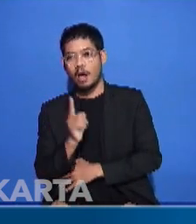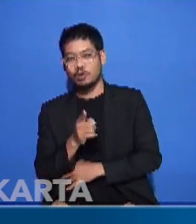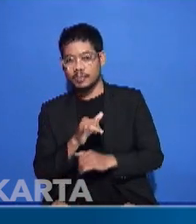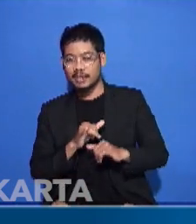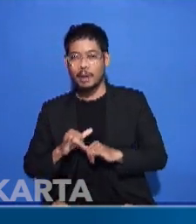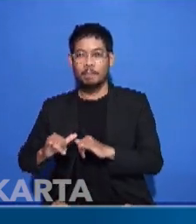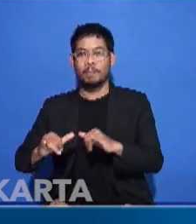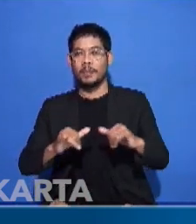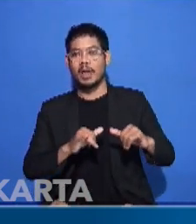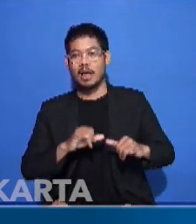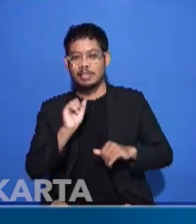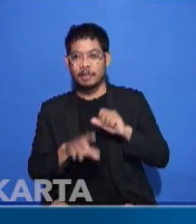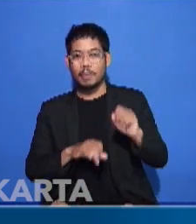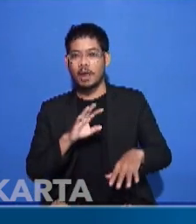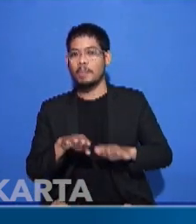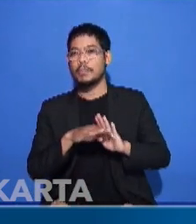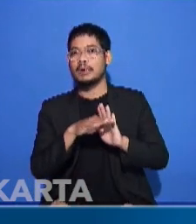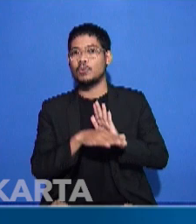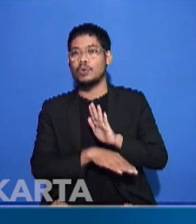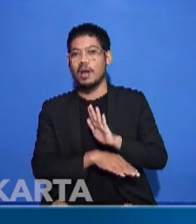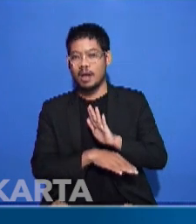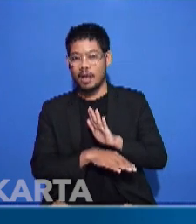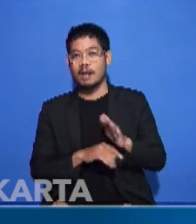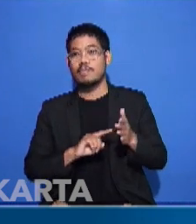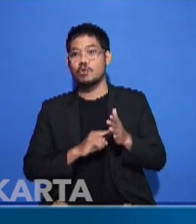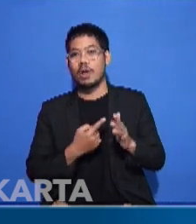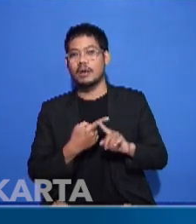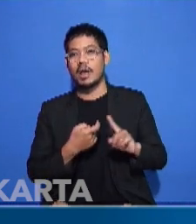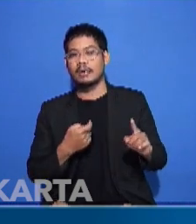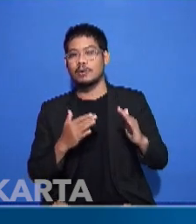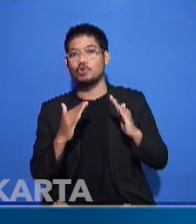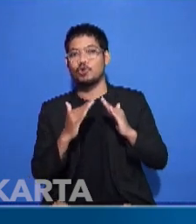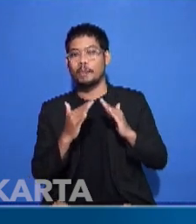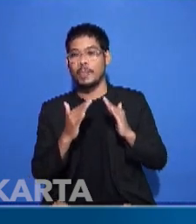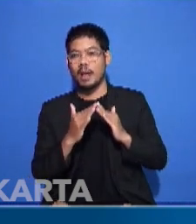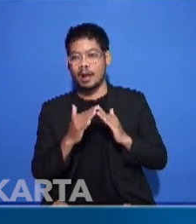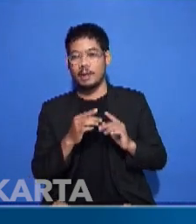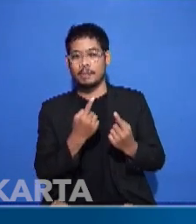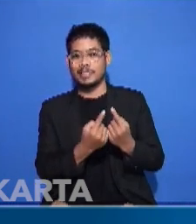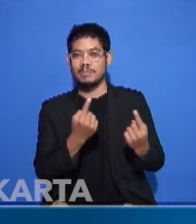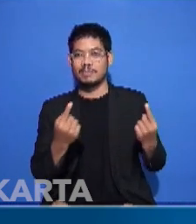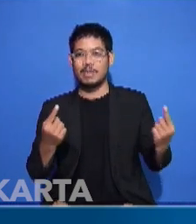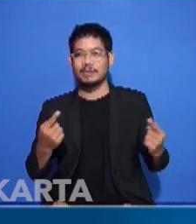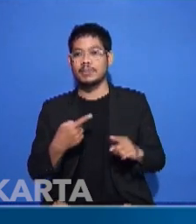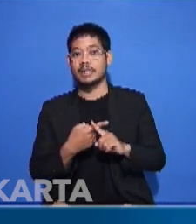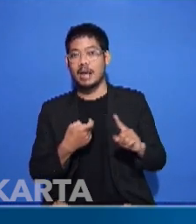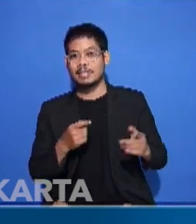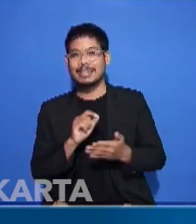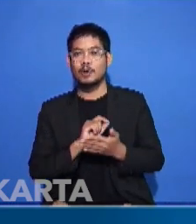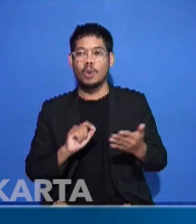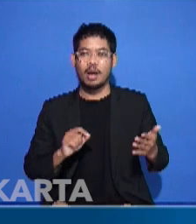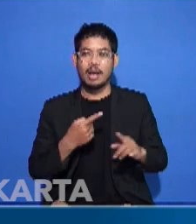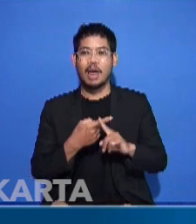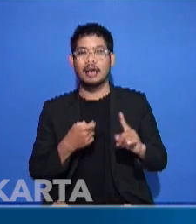sampah mulai dari gurunya mulai dari tempatnya dari rumah tangga dari sekolah dari perusahaan dan